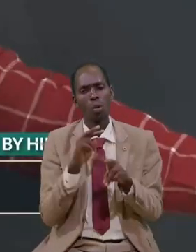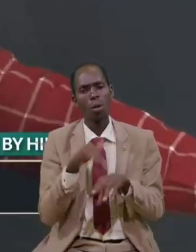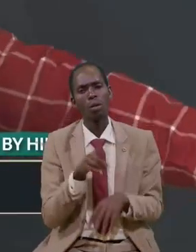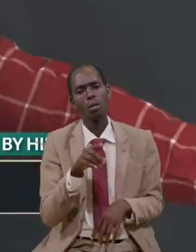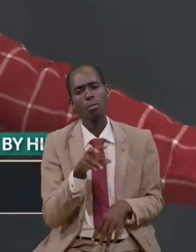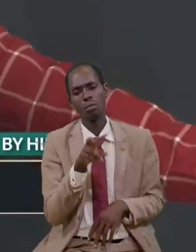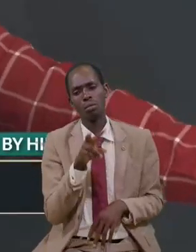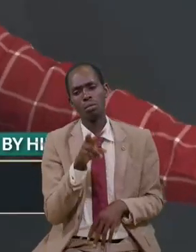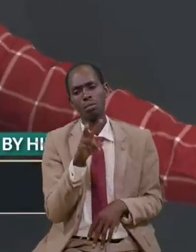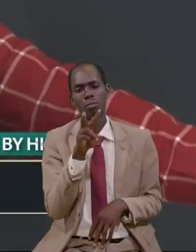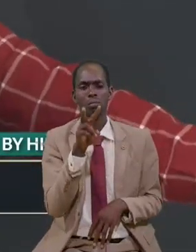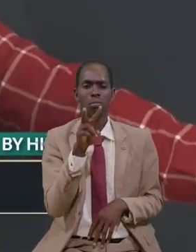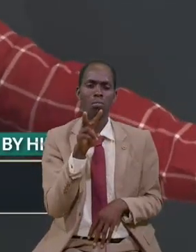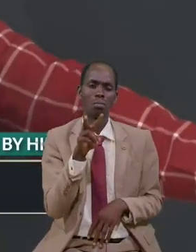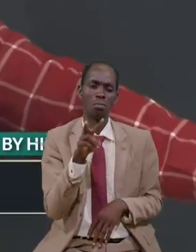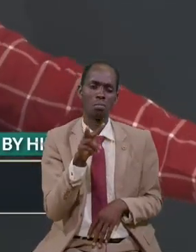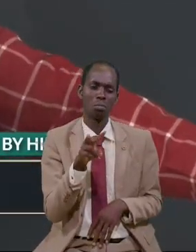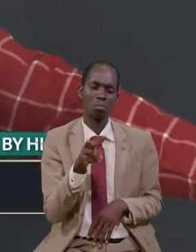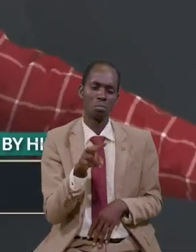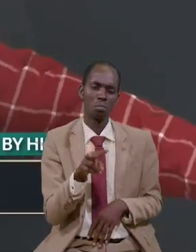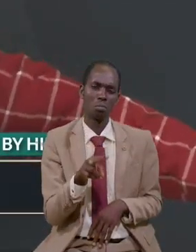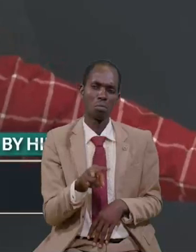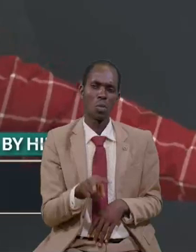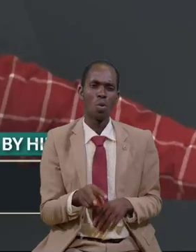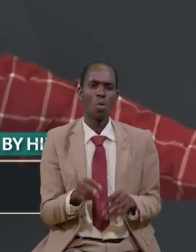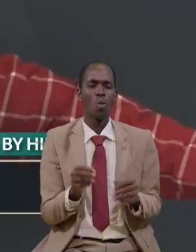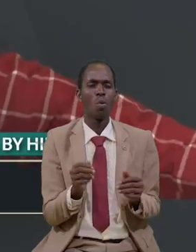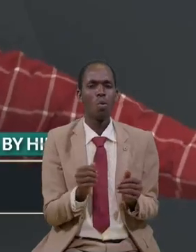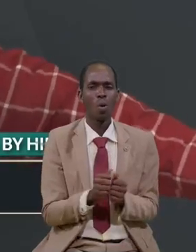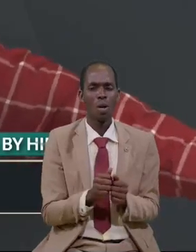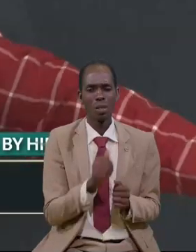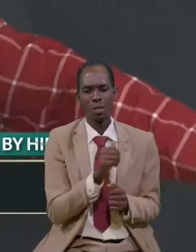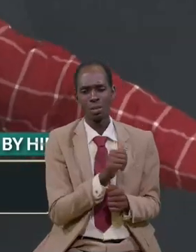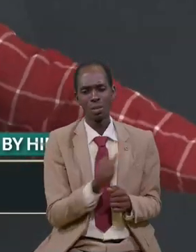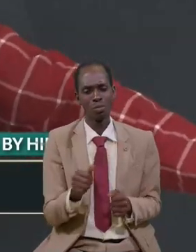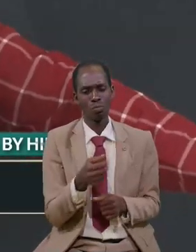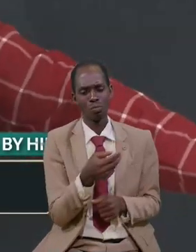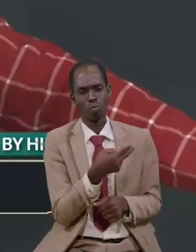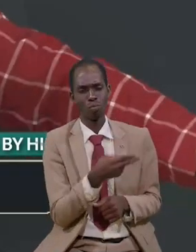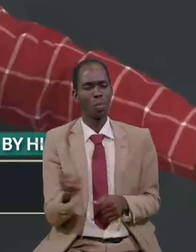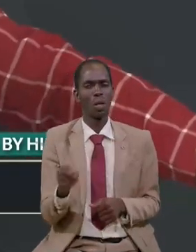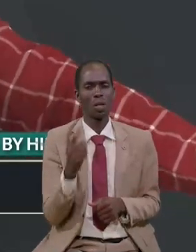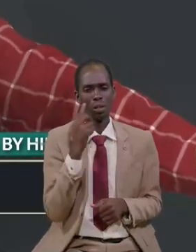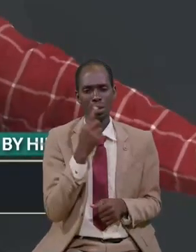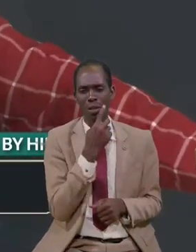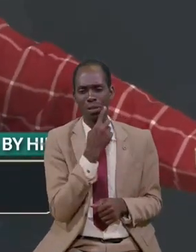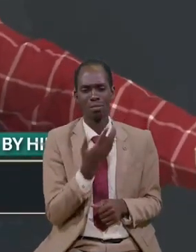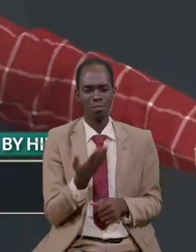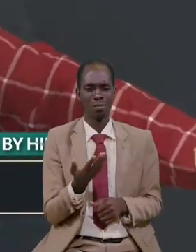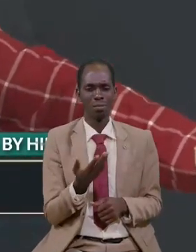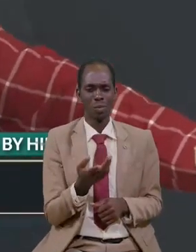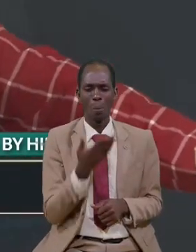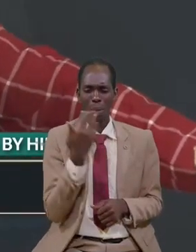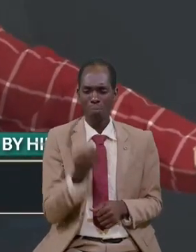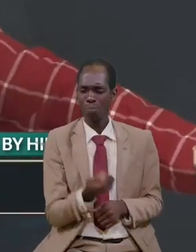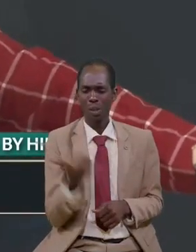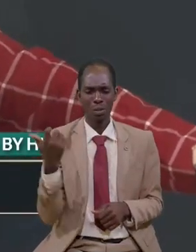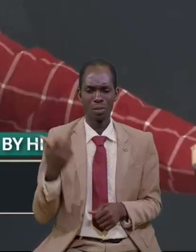Et quelqu'un vient et te regarde. Et il te minimise dans son regard. Comme si tu disais, quitte la